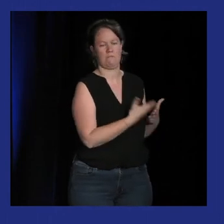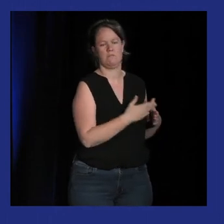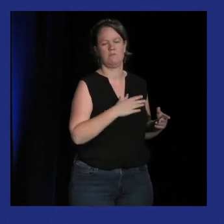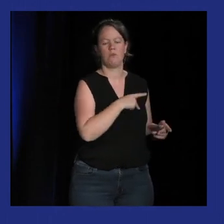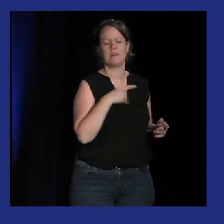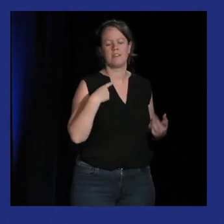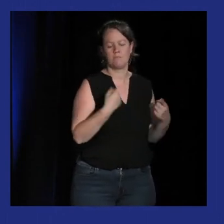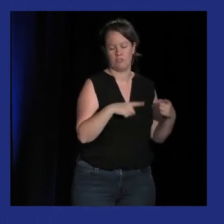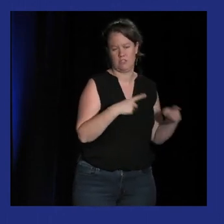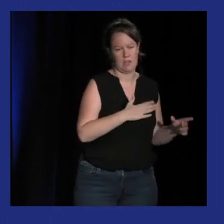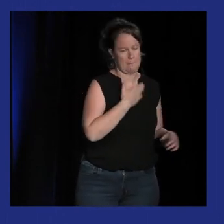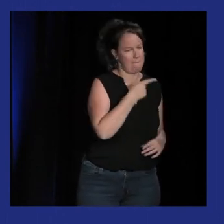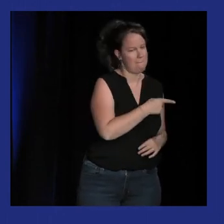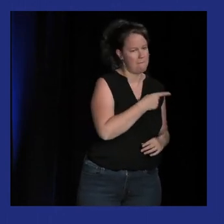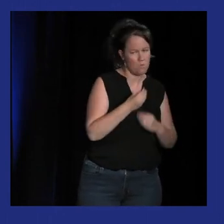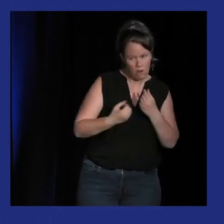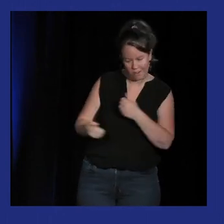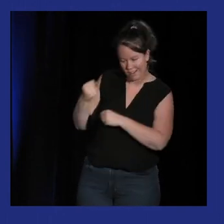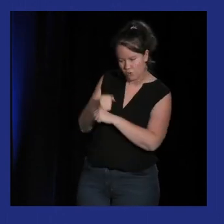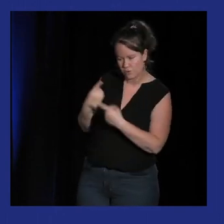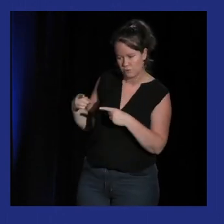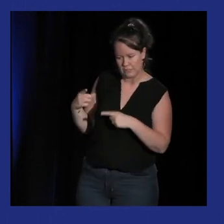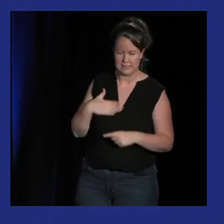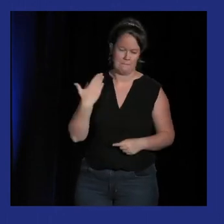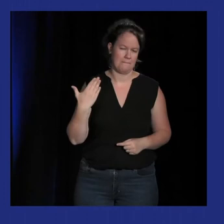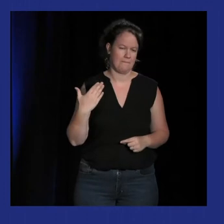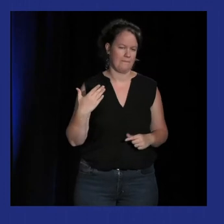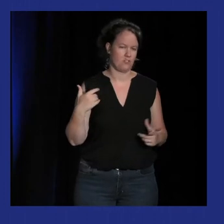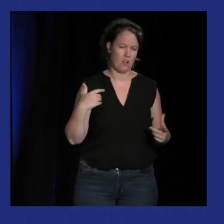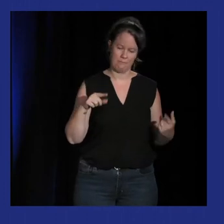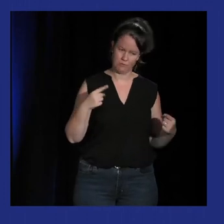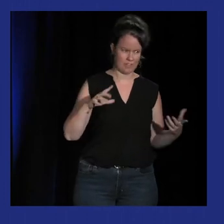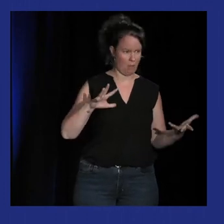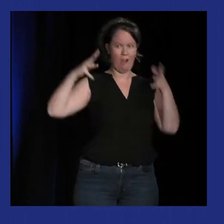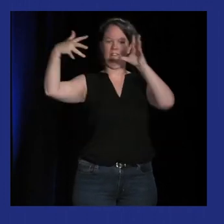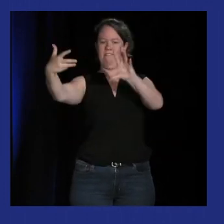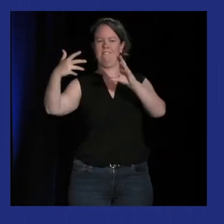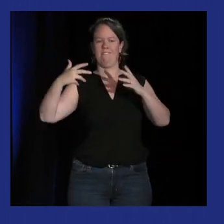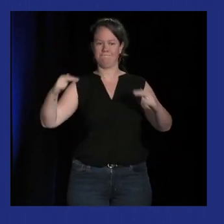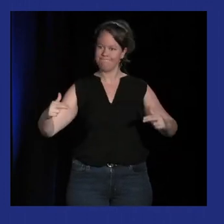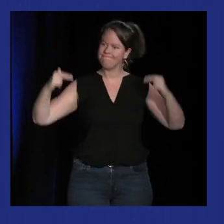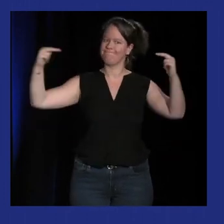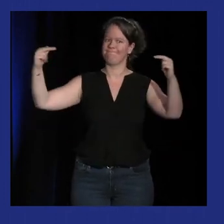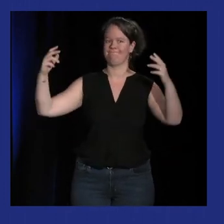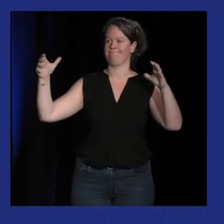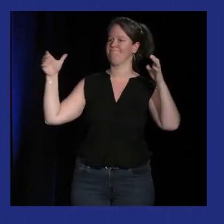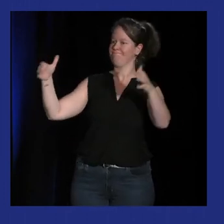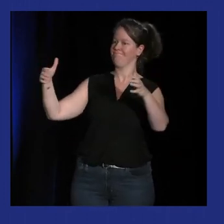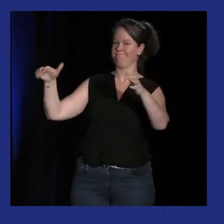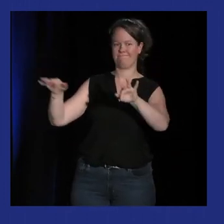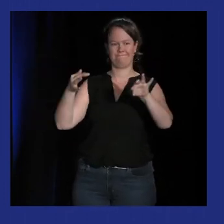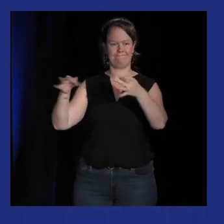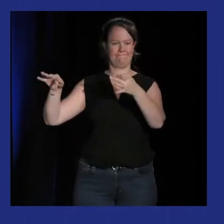que cette idée d'une musique qui va prendre une autre dimension et va